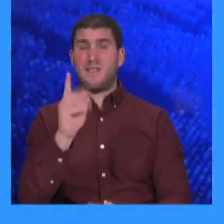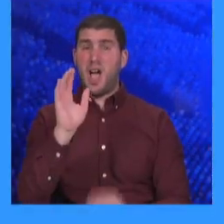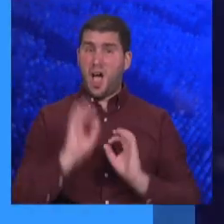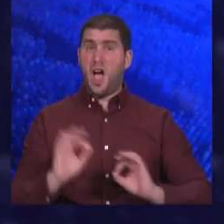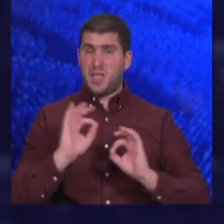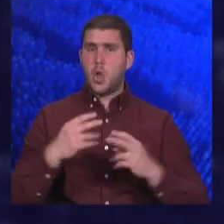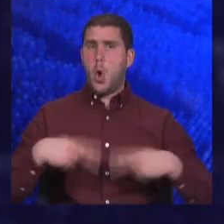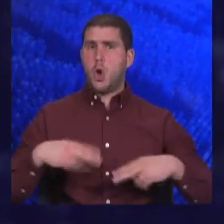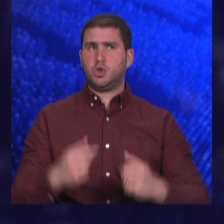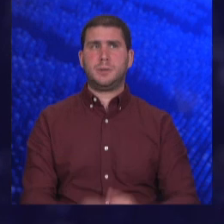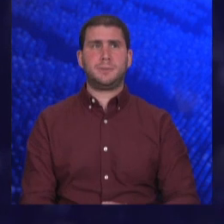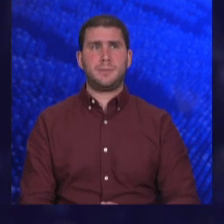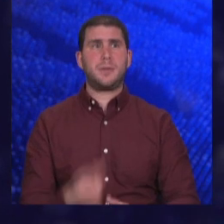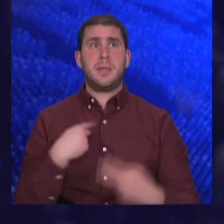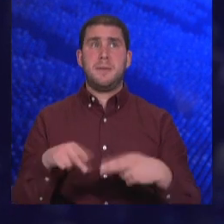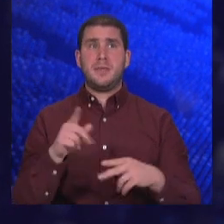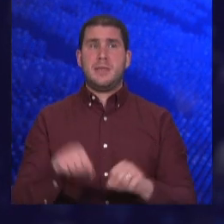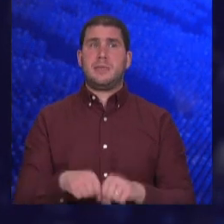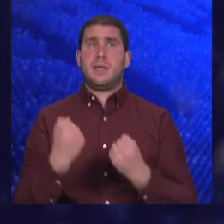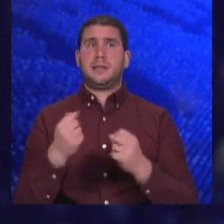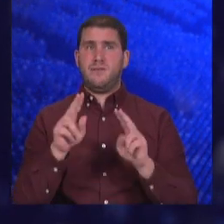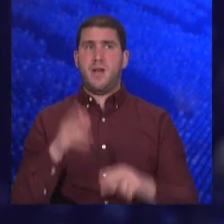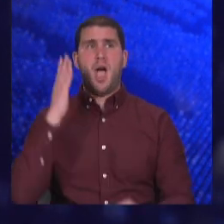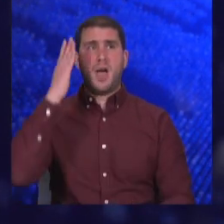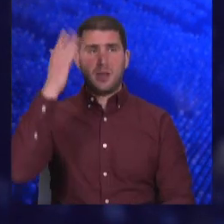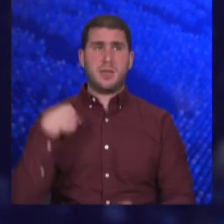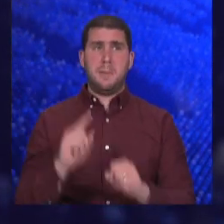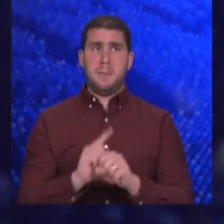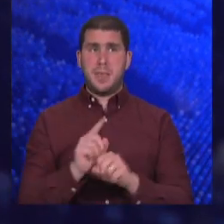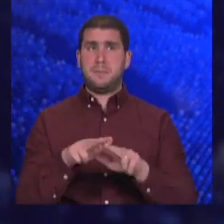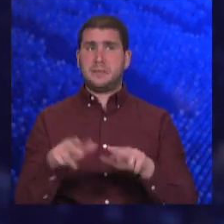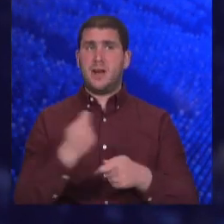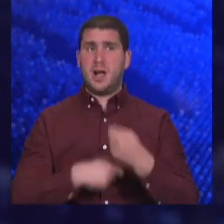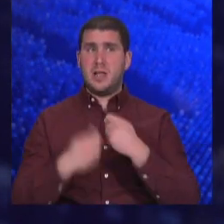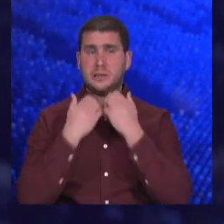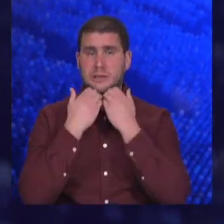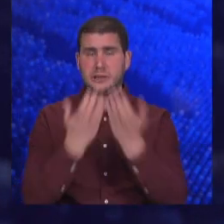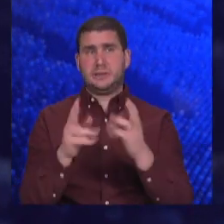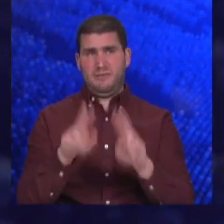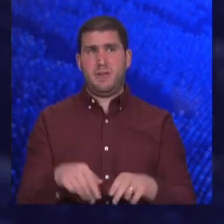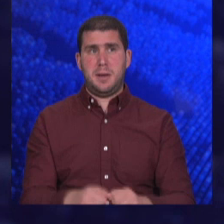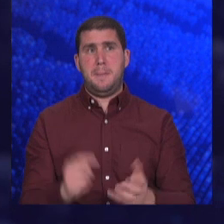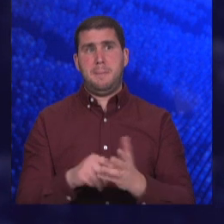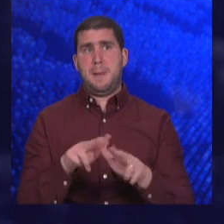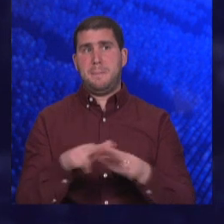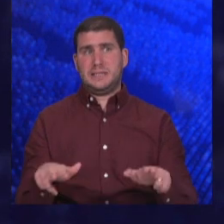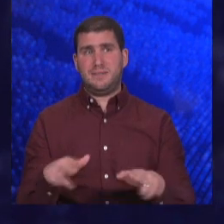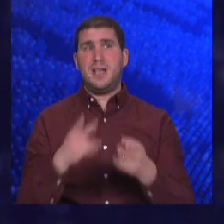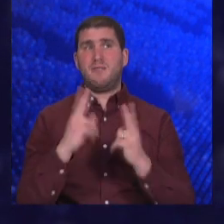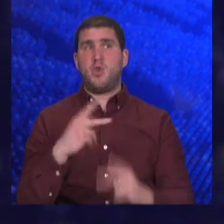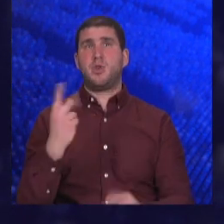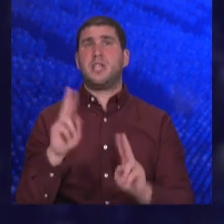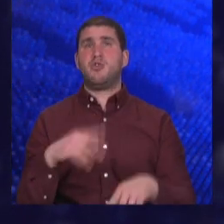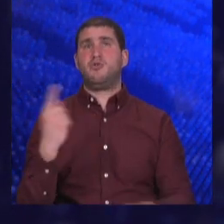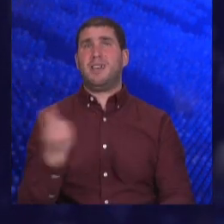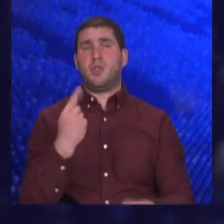חוששים. אני מפחד שזה עושה לי נזק בעתיד. אני כרגע במצב כלכלי מאוד גרוע בגלל המצב, וזה מה האפשרויות שיש